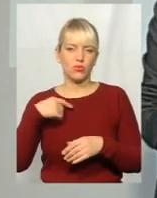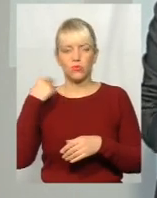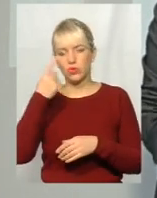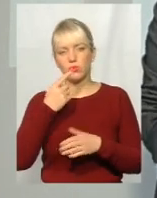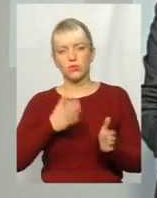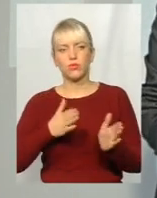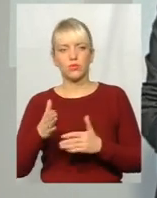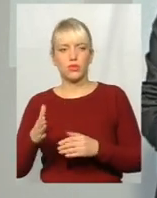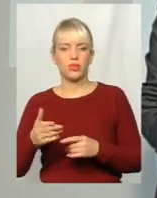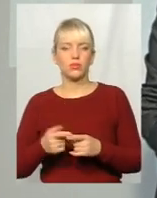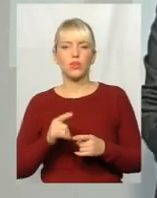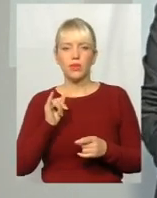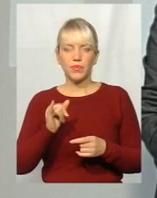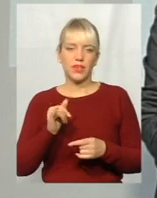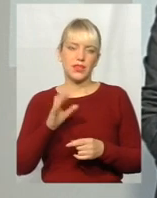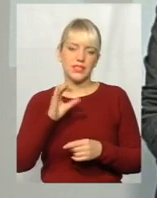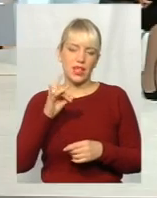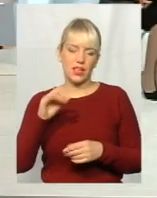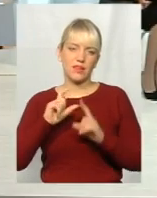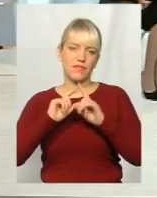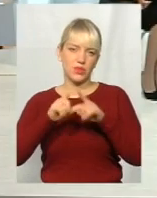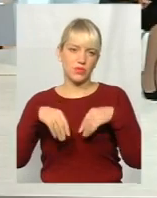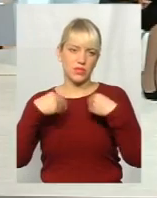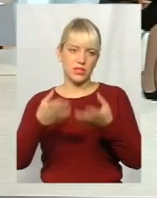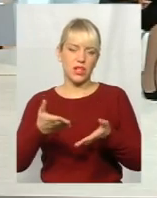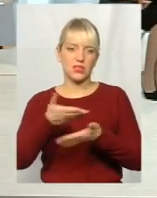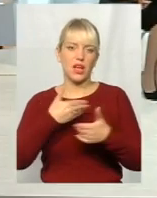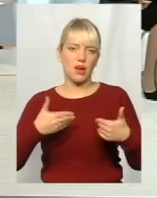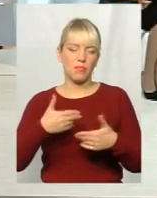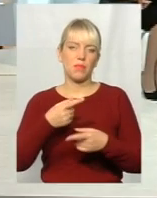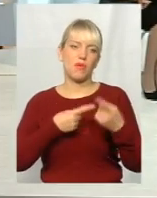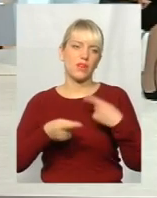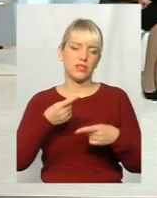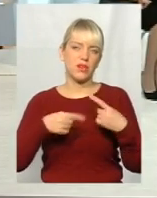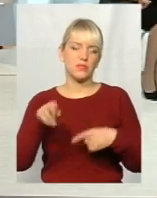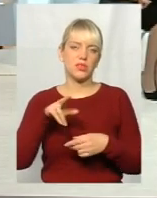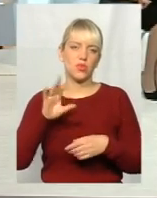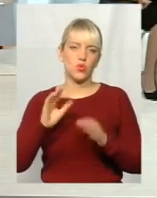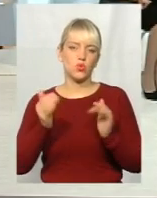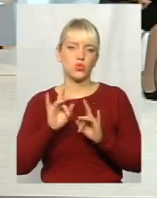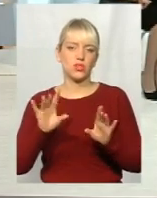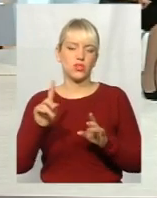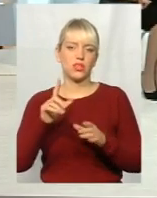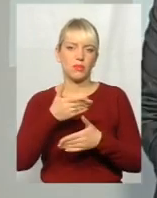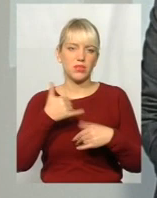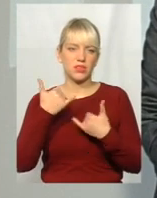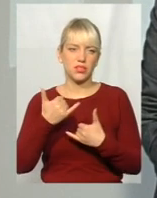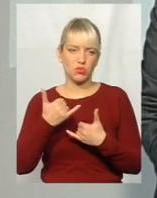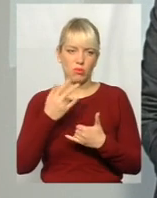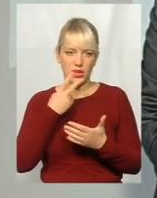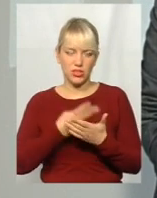порядку пан Сергій дасть відповідь на це питання. А ми повертаємося до сюжету, який ми тільки що бачили.